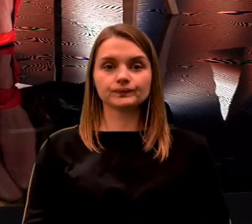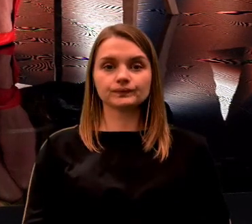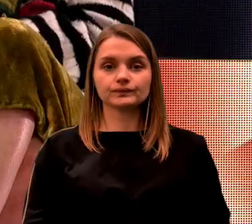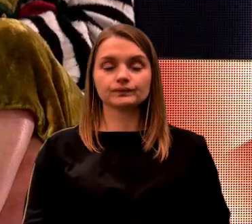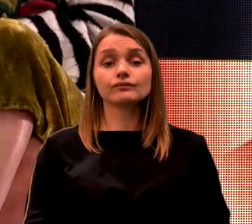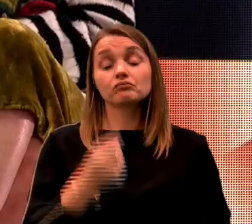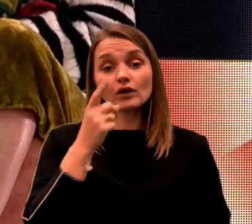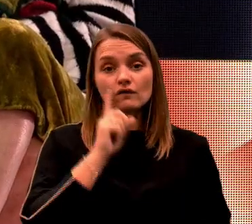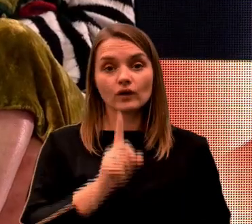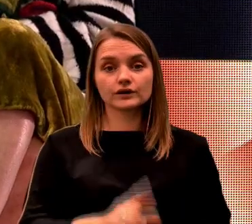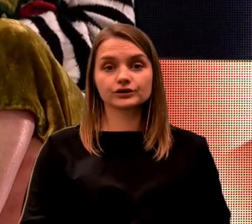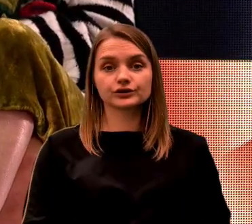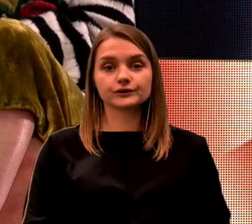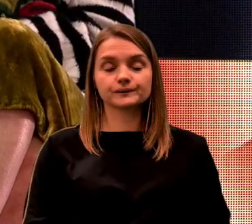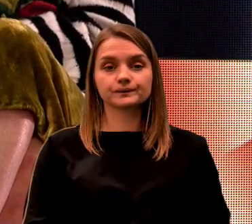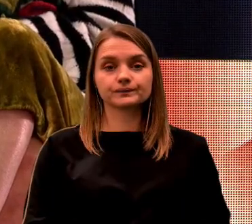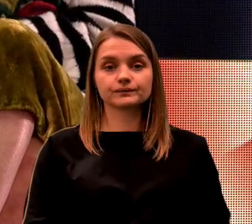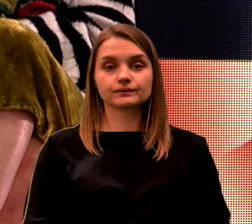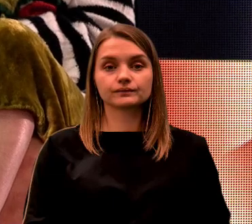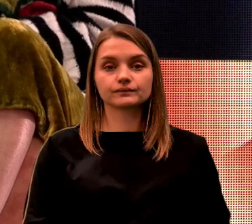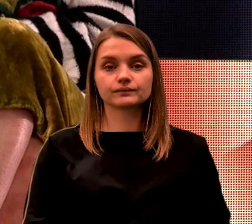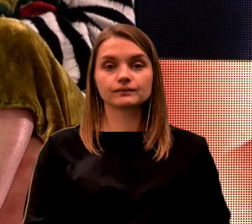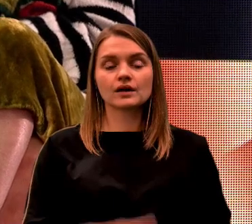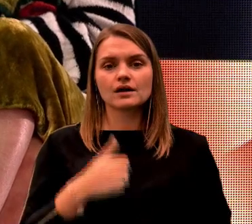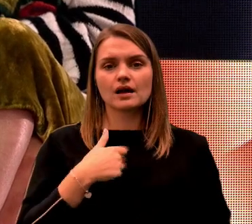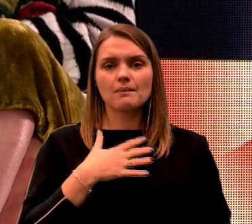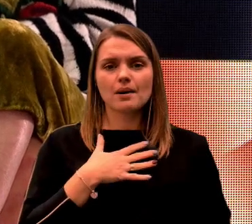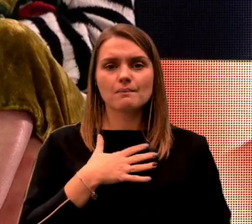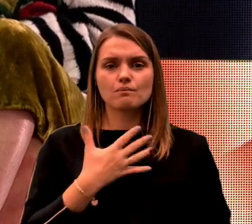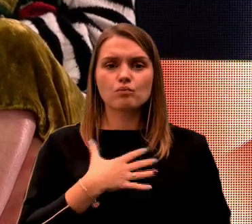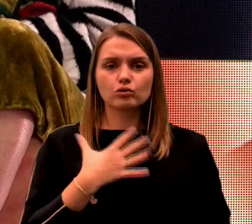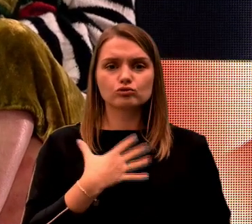No właśnie, ja mam trochę takie poczucie, że chyba